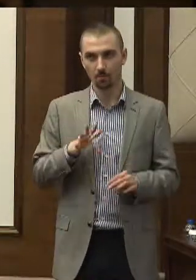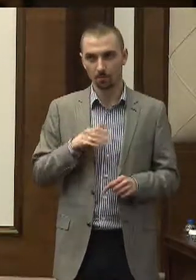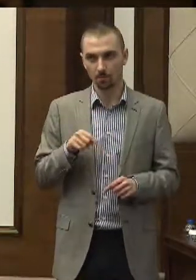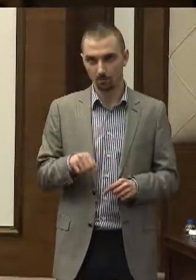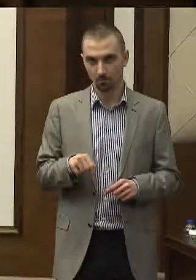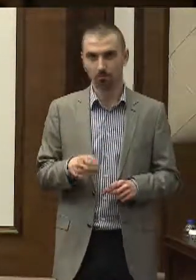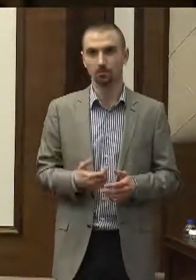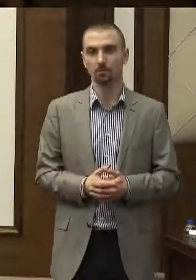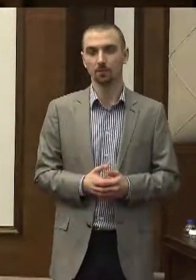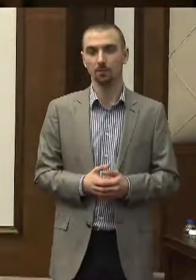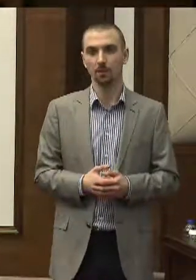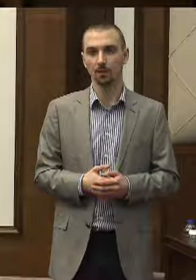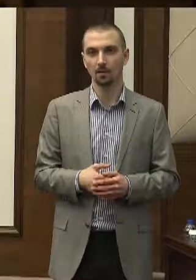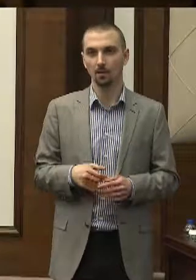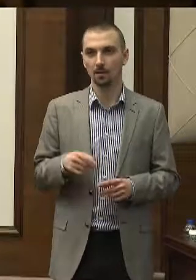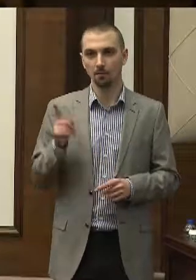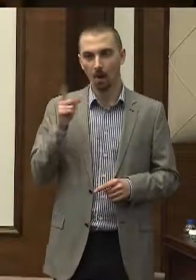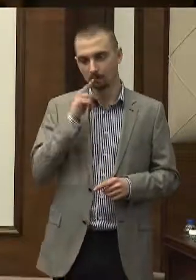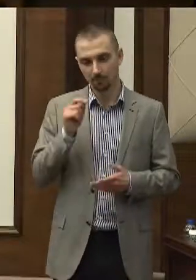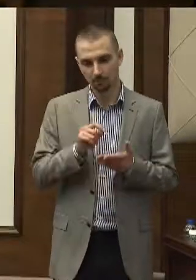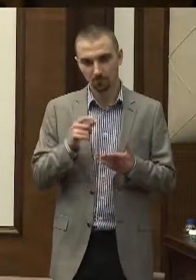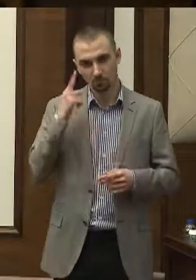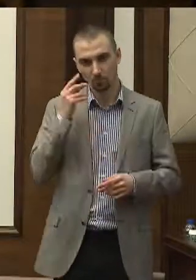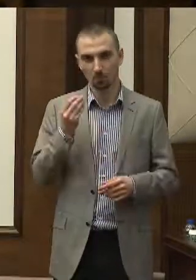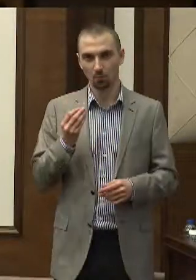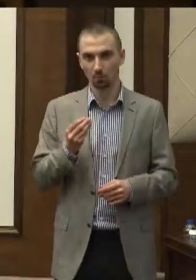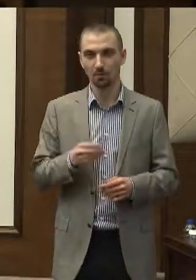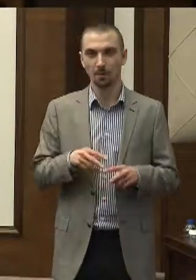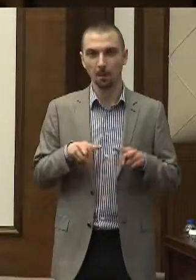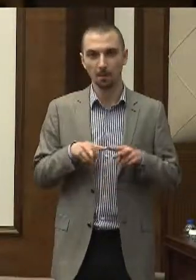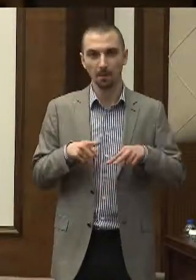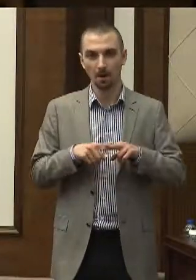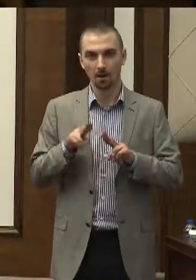İstiklal Marşı'nı okuyorsak ciddi emeği var. Mehmet Akif,